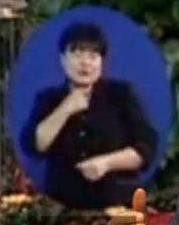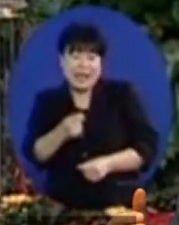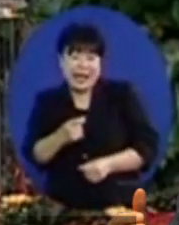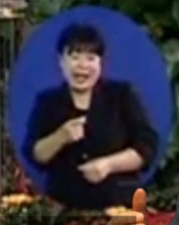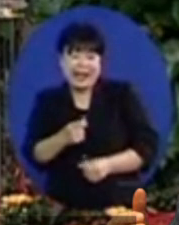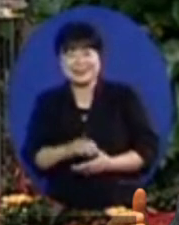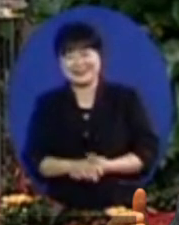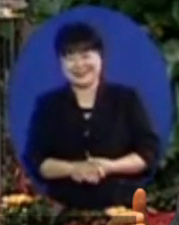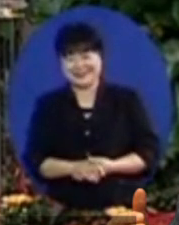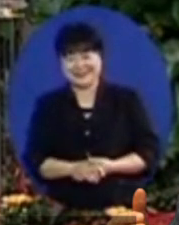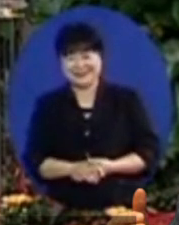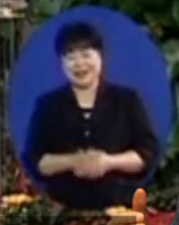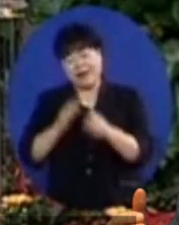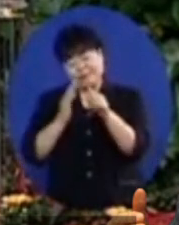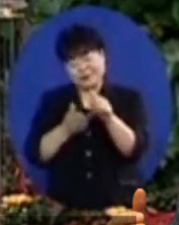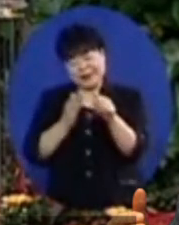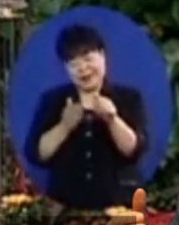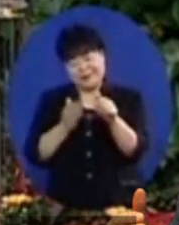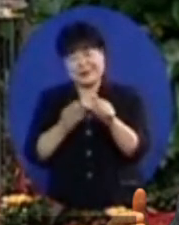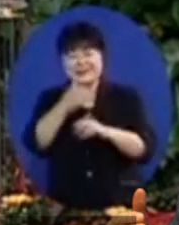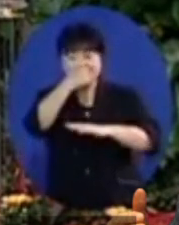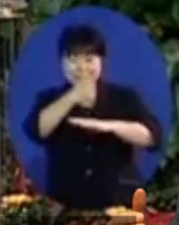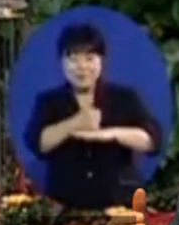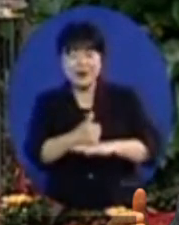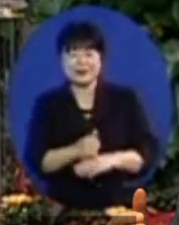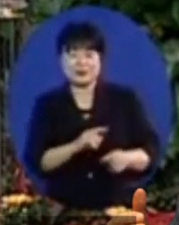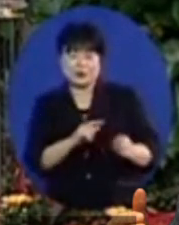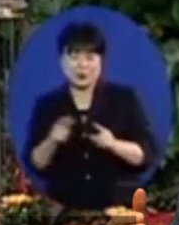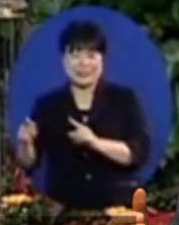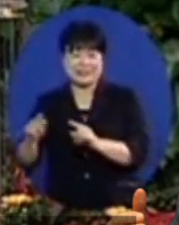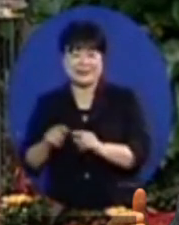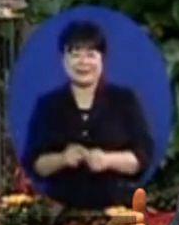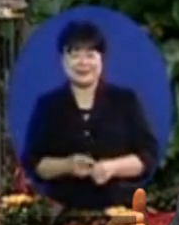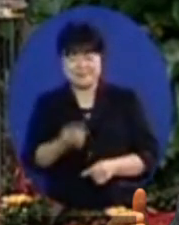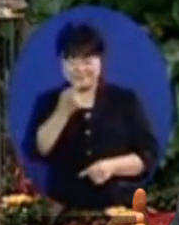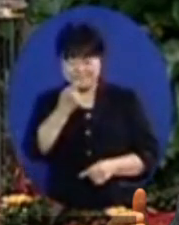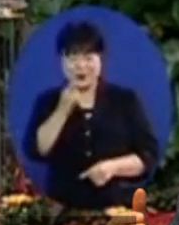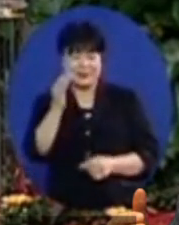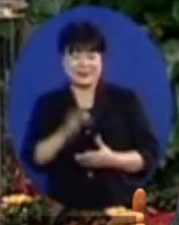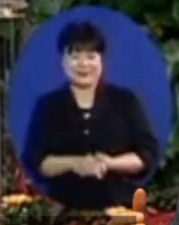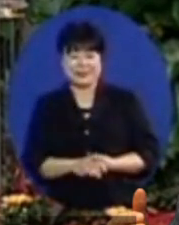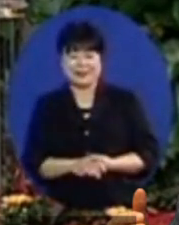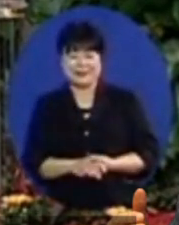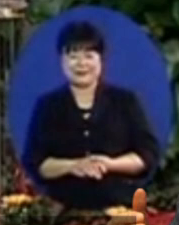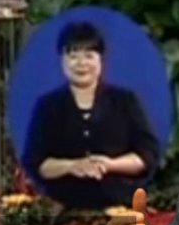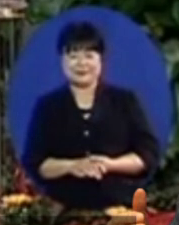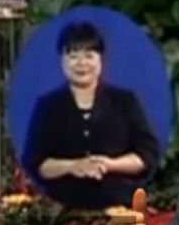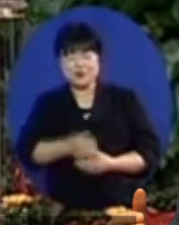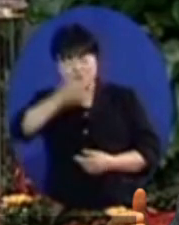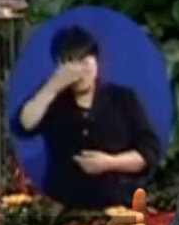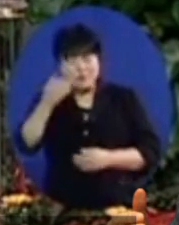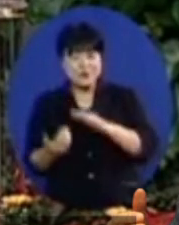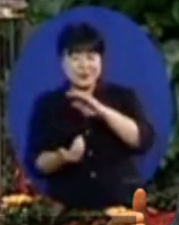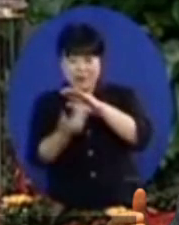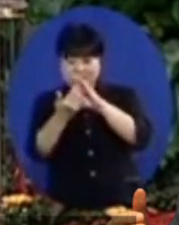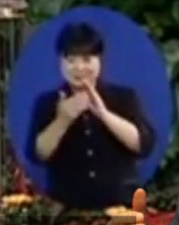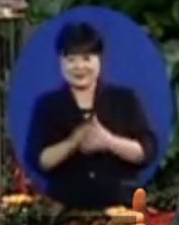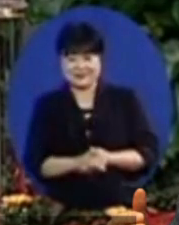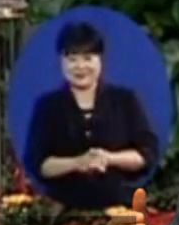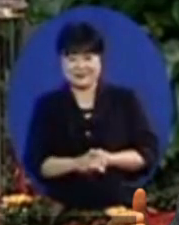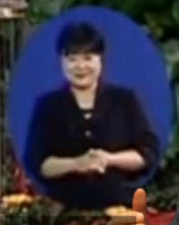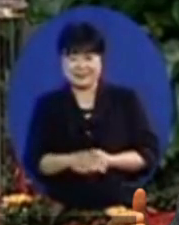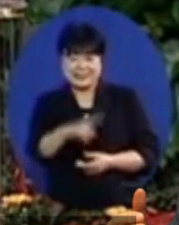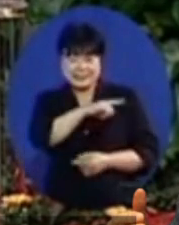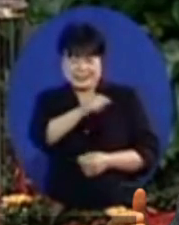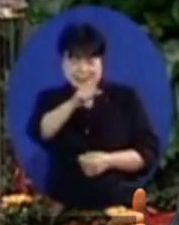찾아가 사정사정하여 마침내 요리사 제복을 입게 된 것입니다. 이후 그에게는 꿈이 생겼습니다.